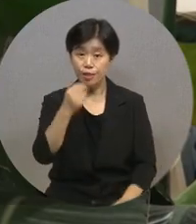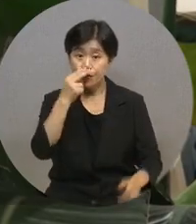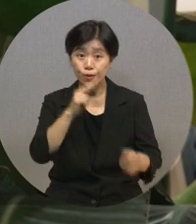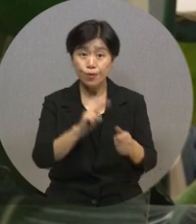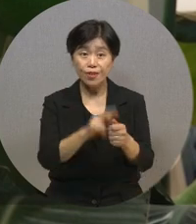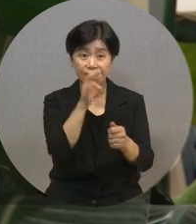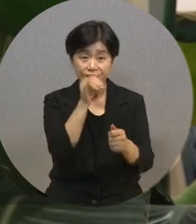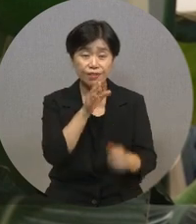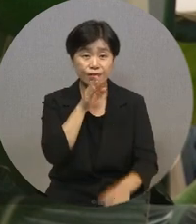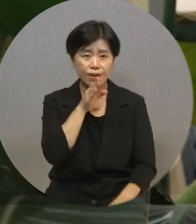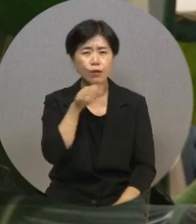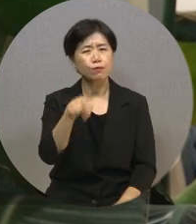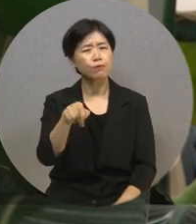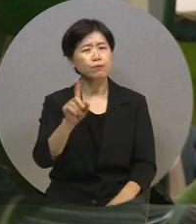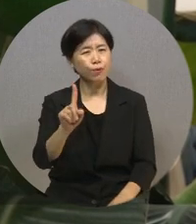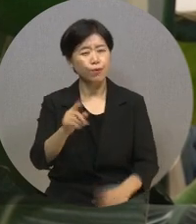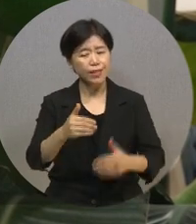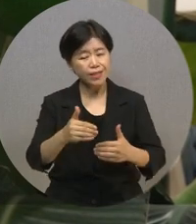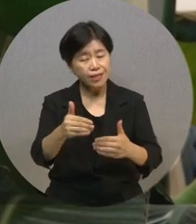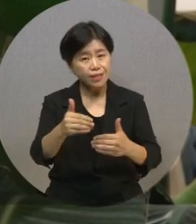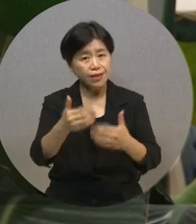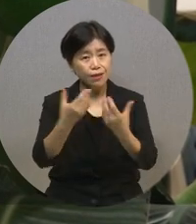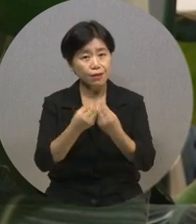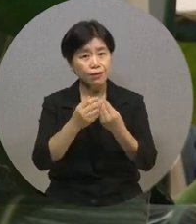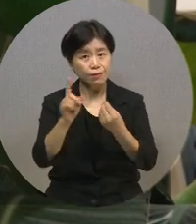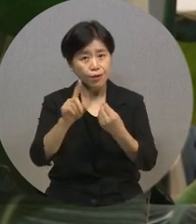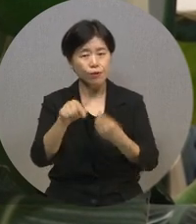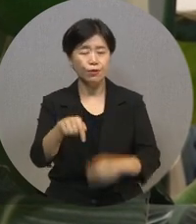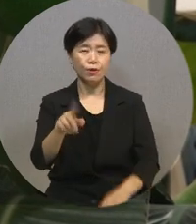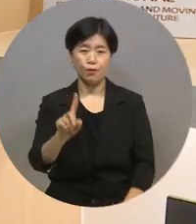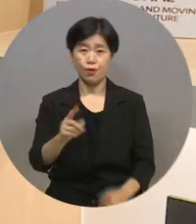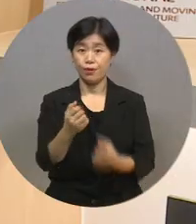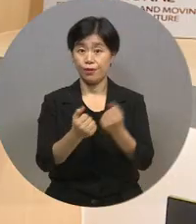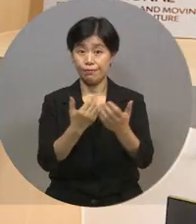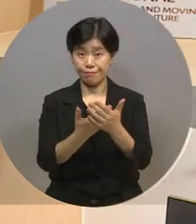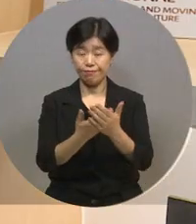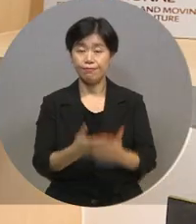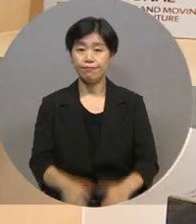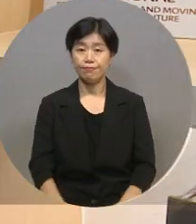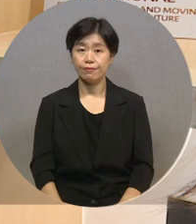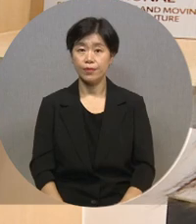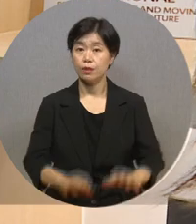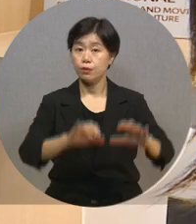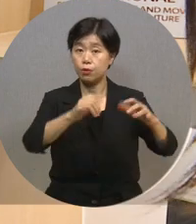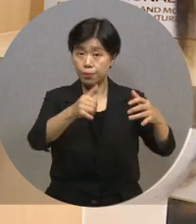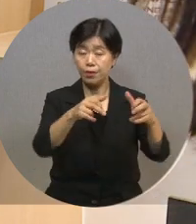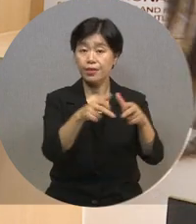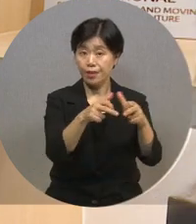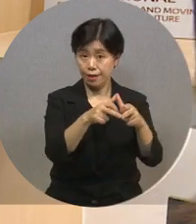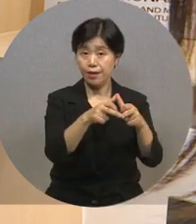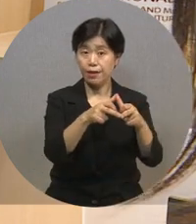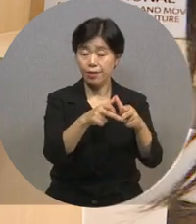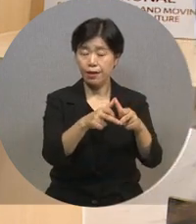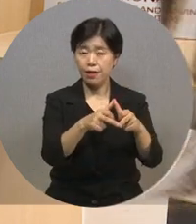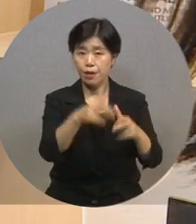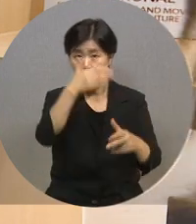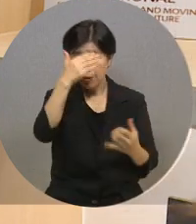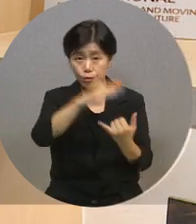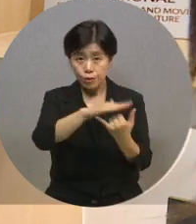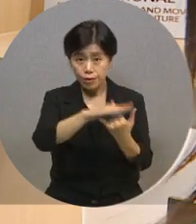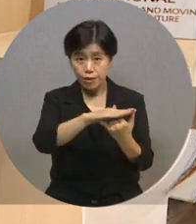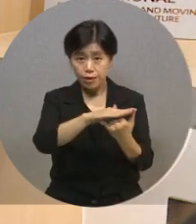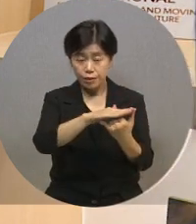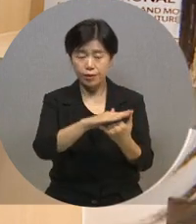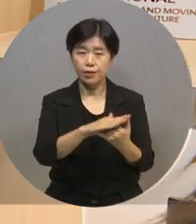이 챌린지 어떻게 진행되고 또 어떤 건지 궁금한데요. 글로벌 장애 청소년 IT 챌린지는 전 세계